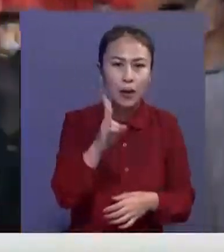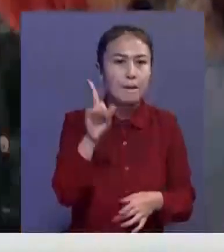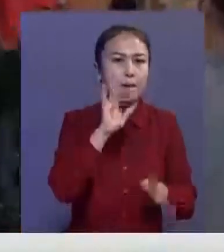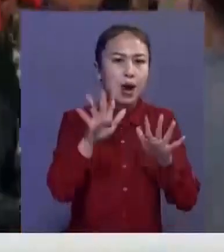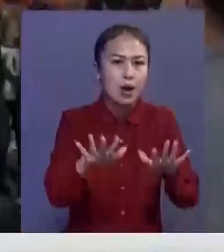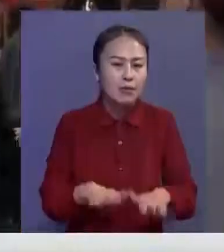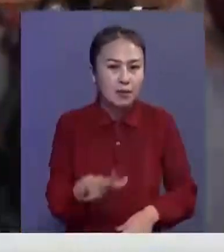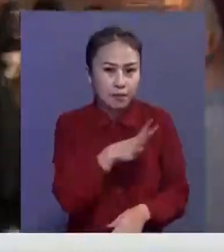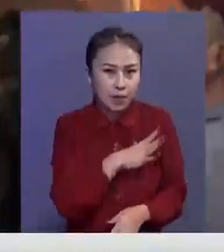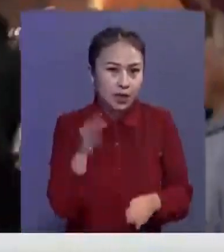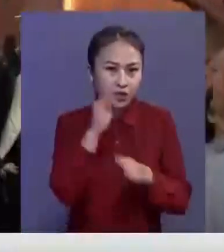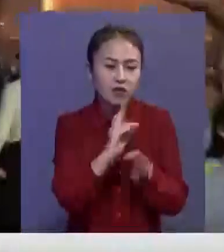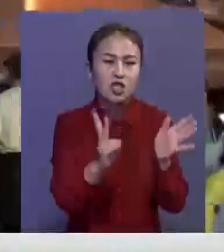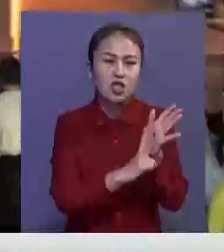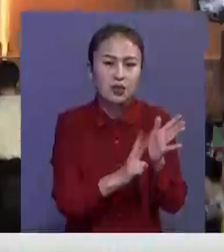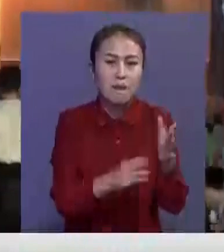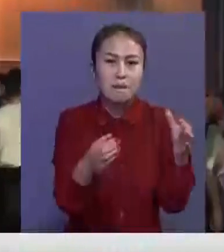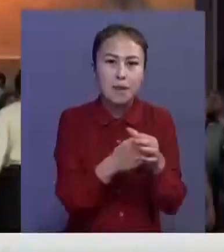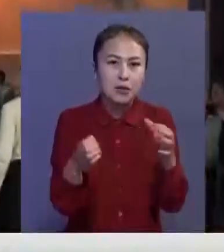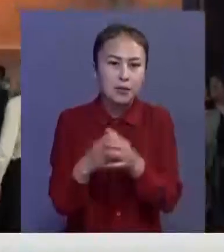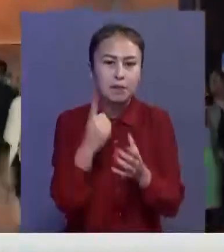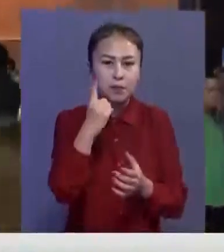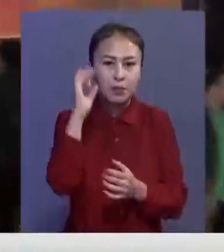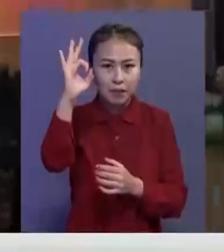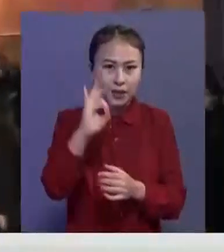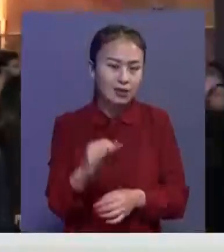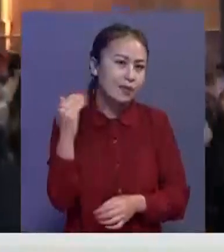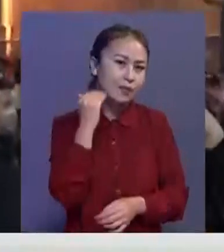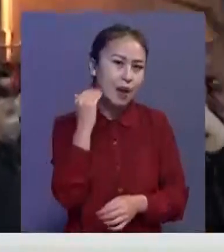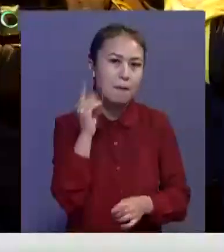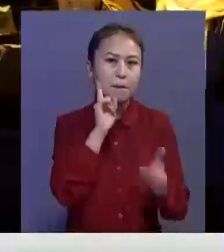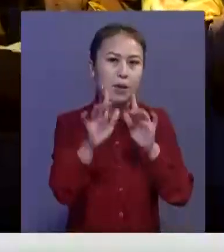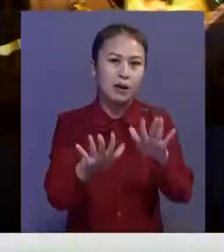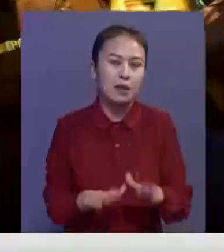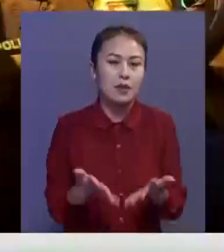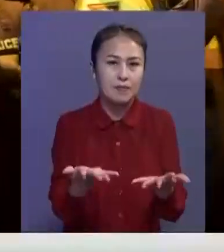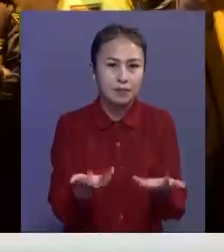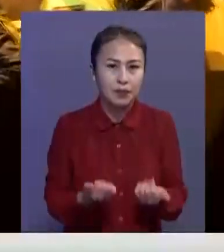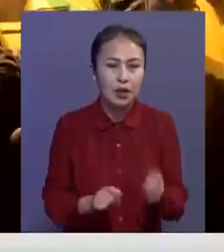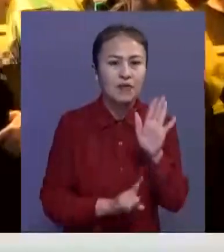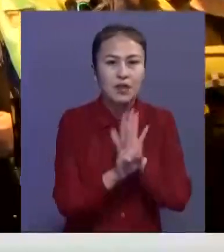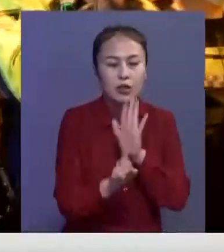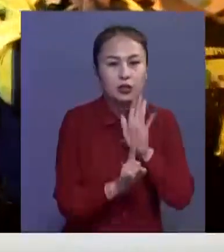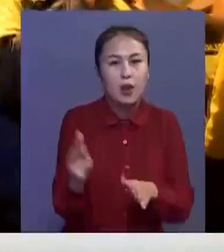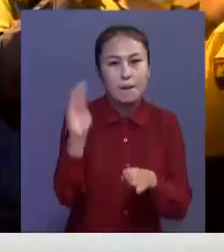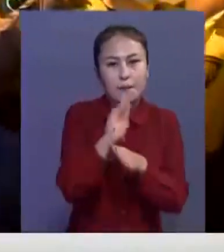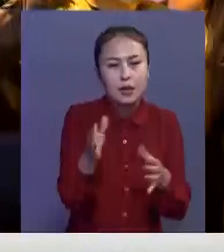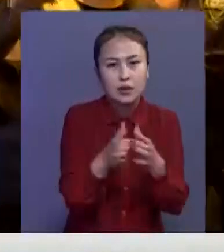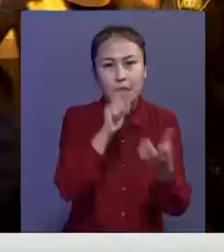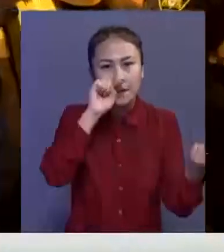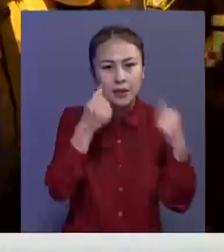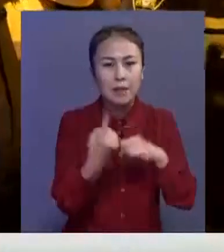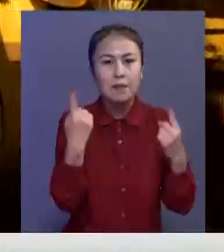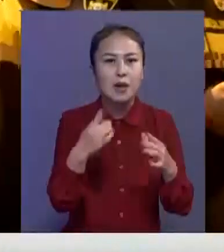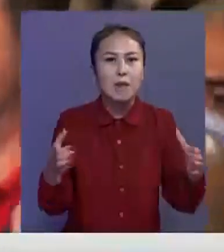өтті. Бұдан бөлек тағы 7 партия 1%-тік межені еңсеріп парламенттен мандат алды. Бастапқыда оппозиционерлер бір партияға қарсы